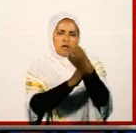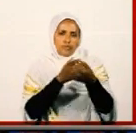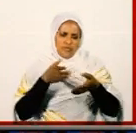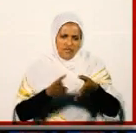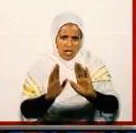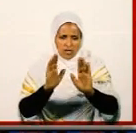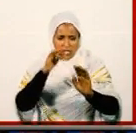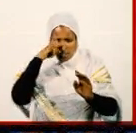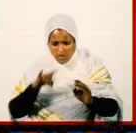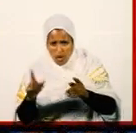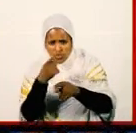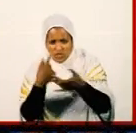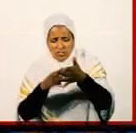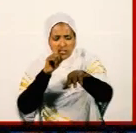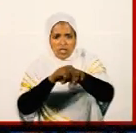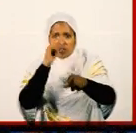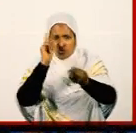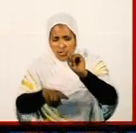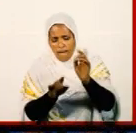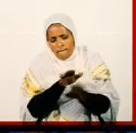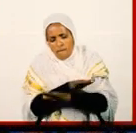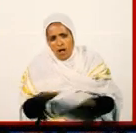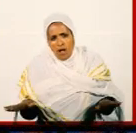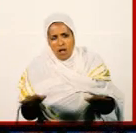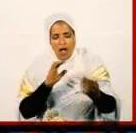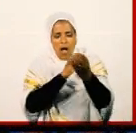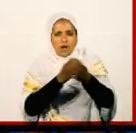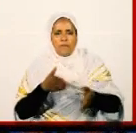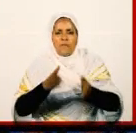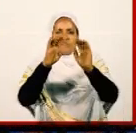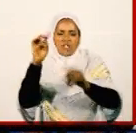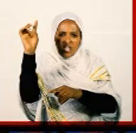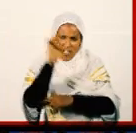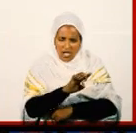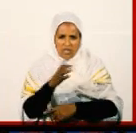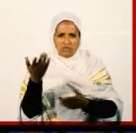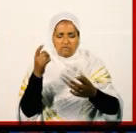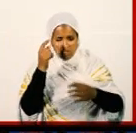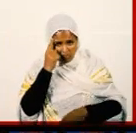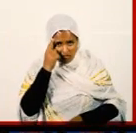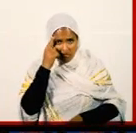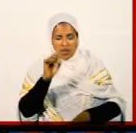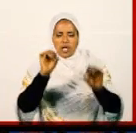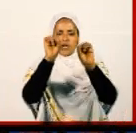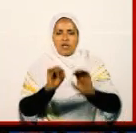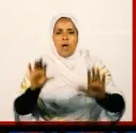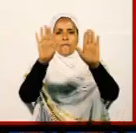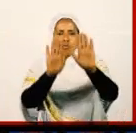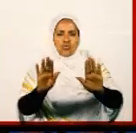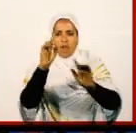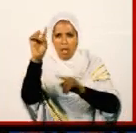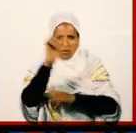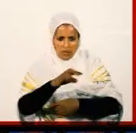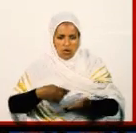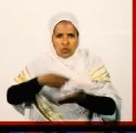አቅሙ። ህፃኑ ደግሞ ሲሆን ያቺን ሰዓት ካልቻለ ምን አለ በቃ አቅሙ የፈቀደለበትን ቀን ታስቦለት ከቀዳሚና ከእሁድ